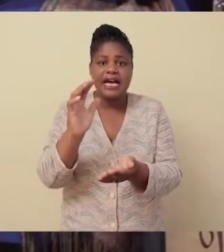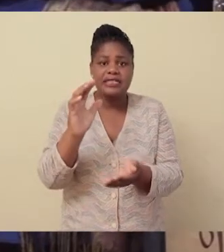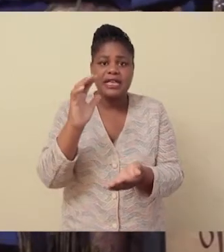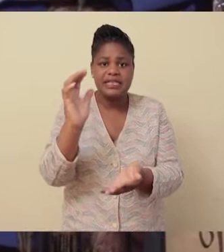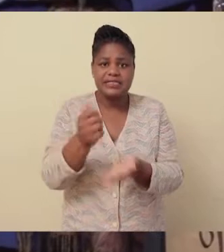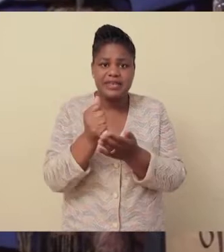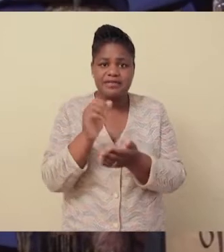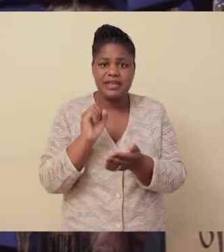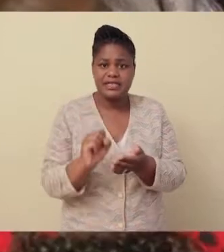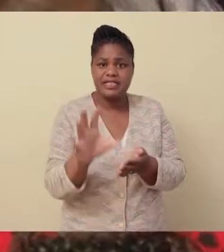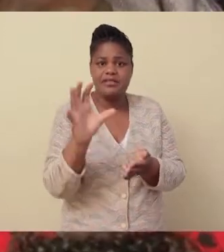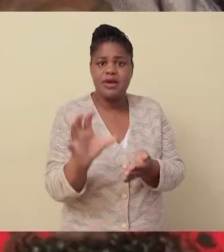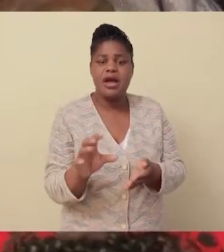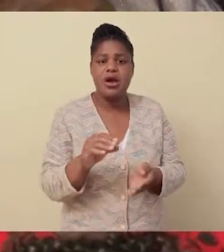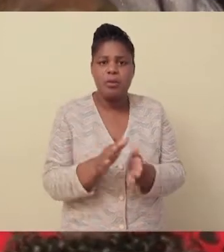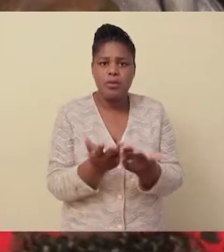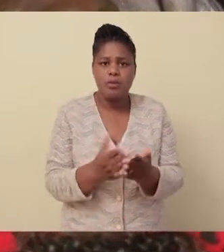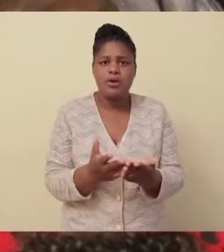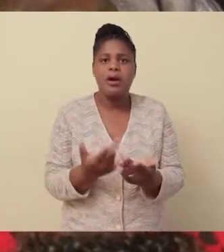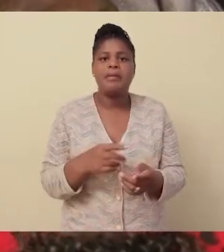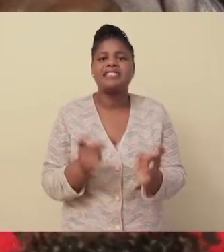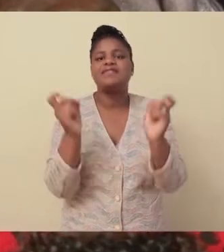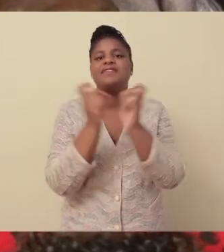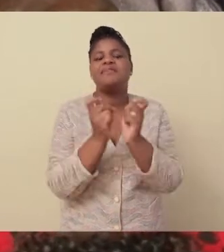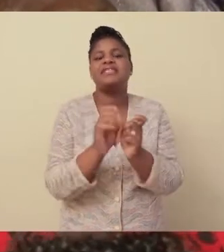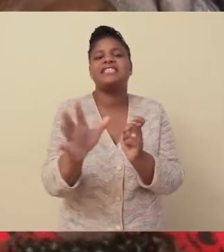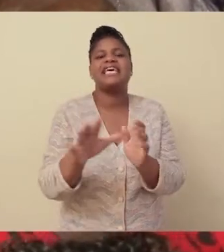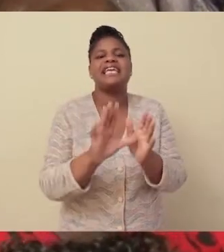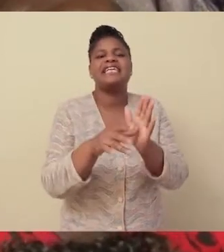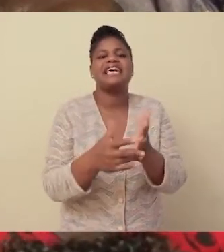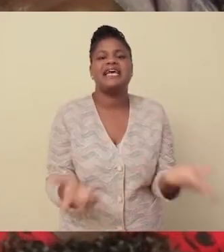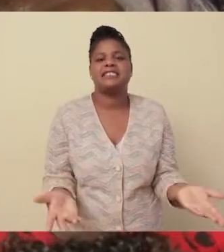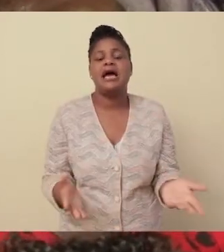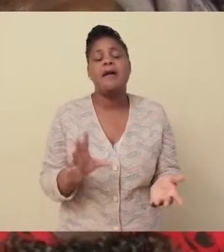zake sezita remusikana asi voita maappointments voenda. Asi chandiri